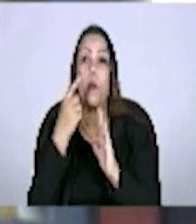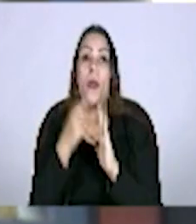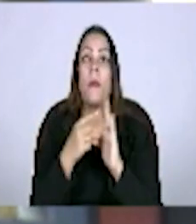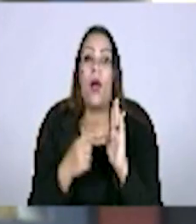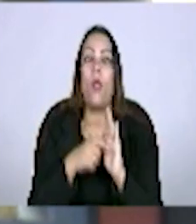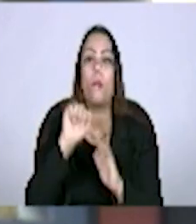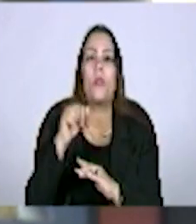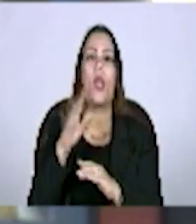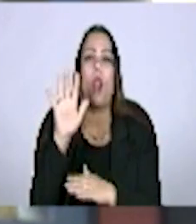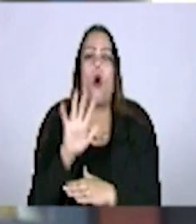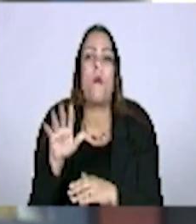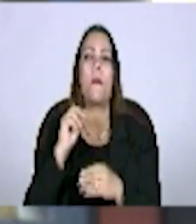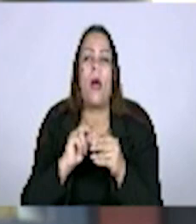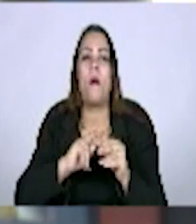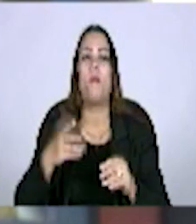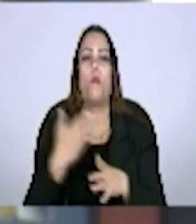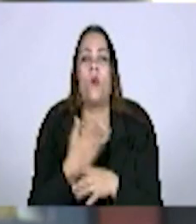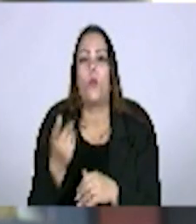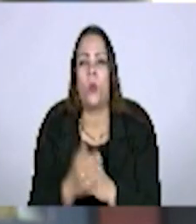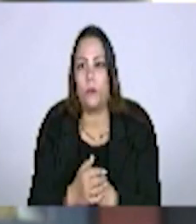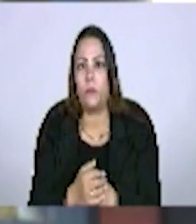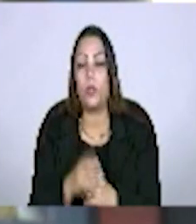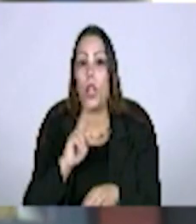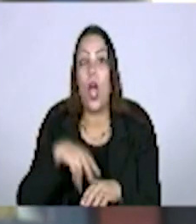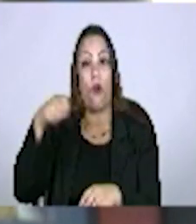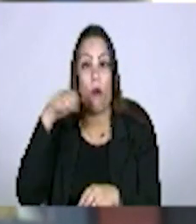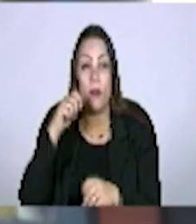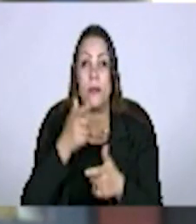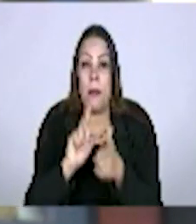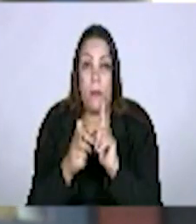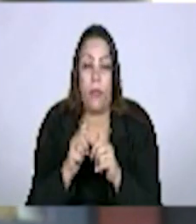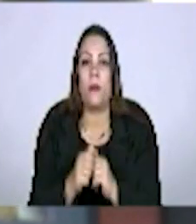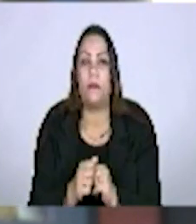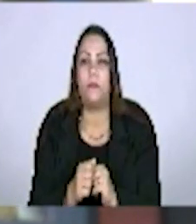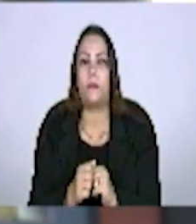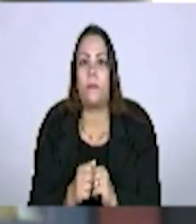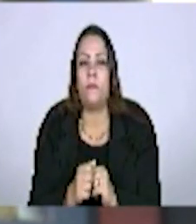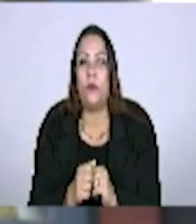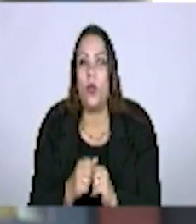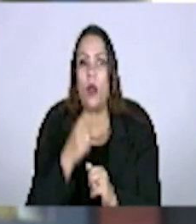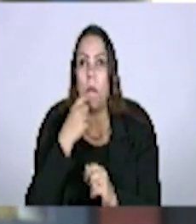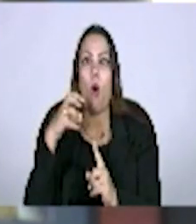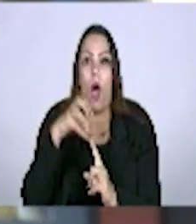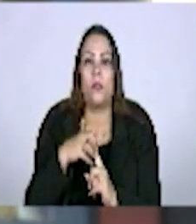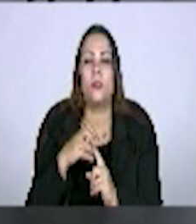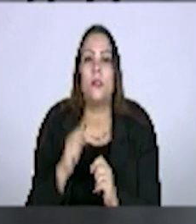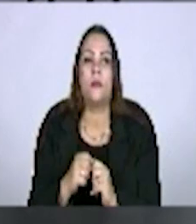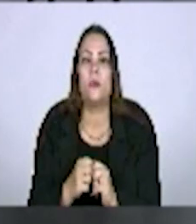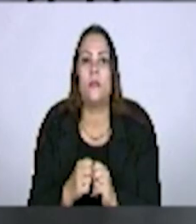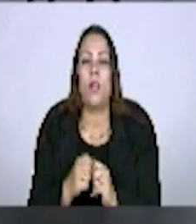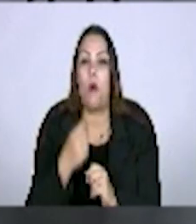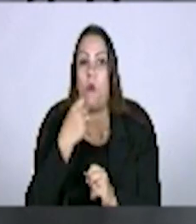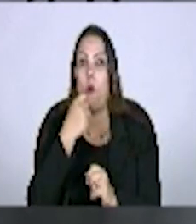الغربي في التعامل مع الامور وهل النهارده الرئيس الامريكي بيهدد